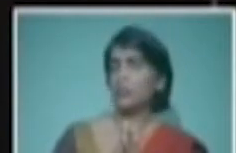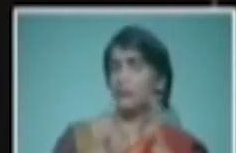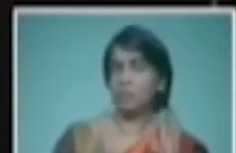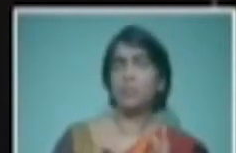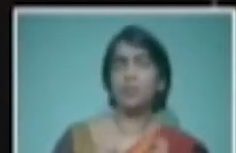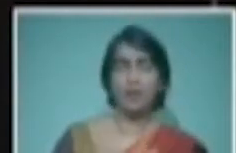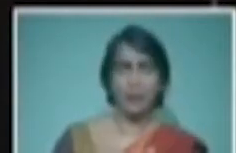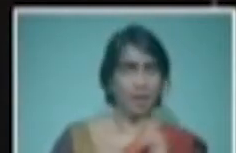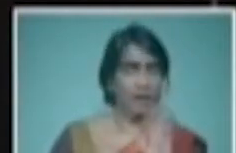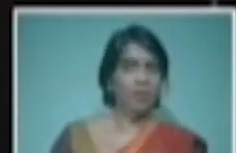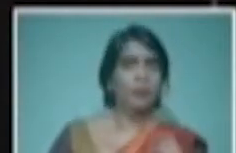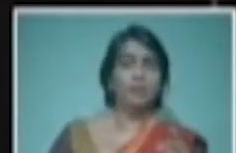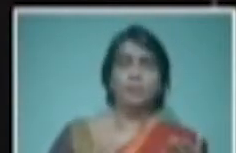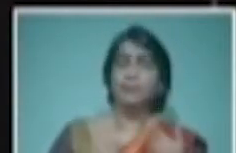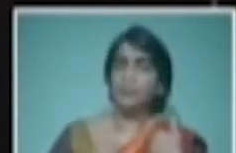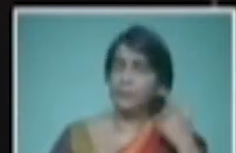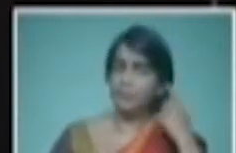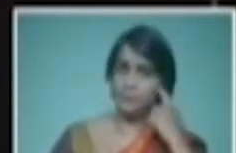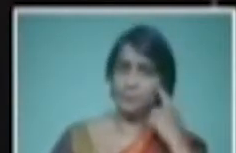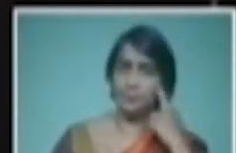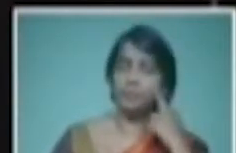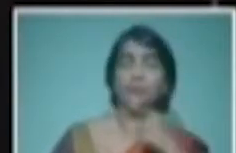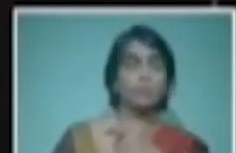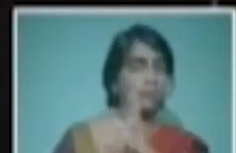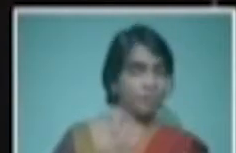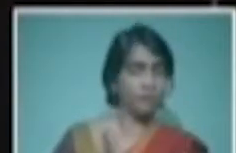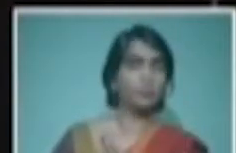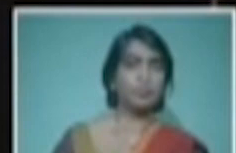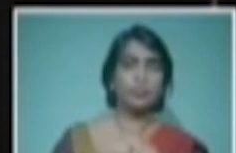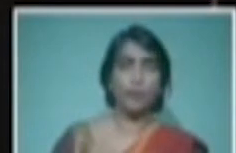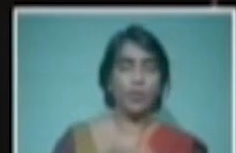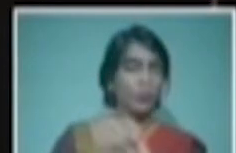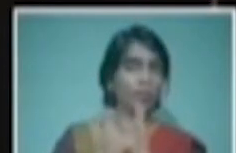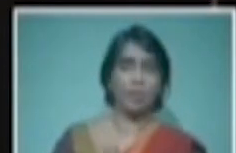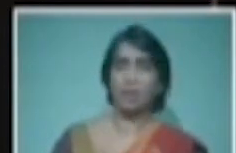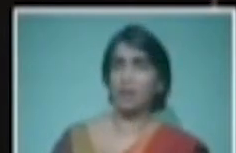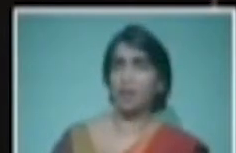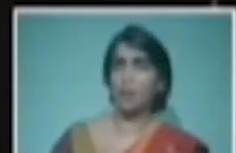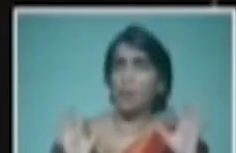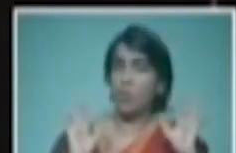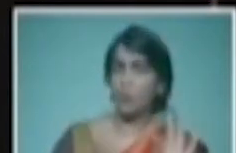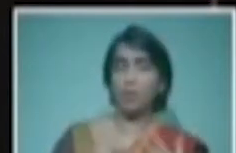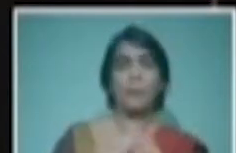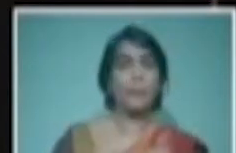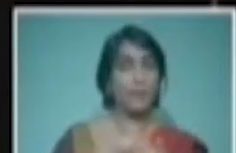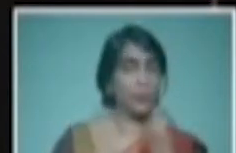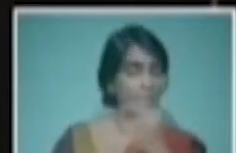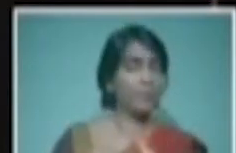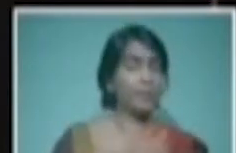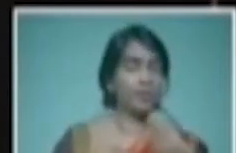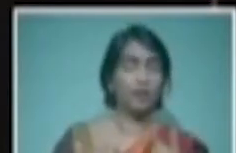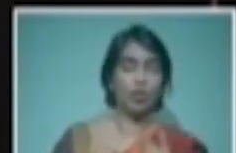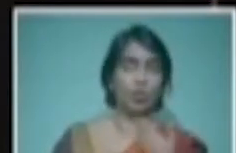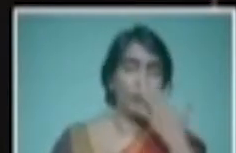ගැටලුවක් පවතිනවා මං හිතන්නේ මොවුන්ට මේ අමුද්‍රව්‍ය හිඟයකින් තොරව ලබා දීමෙන් පස්සේ අපිට පුළුවන් වෙනවා